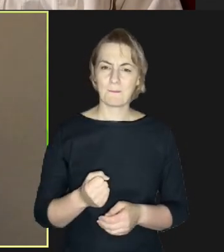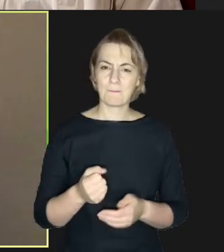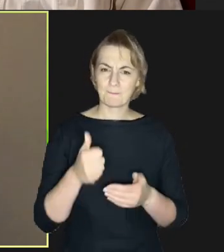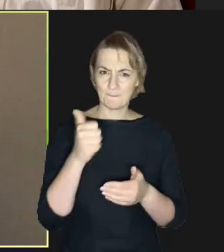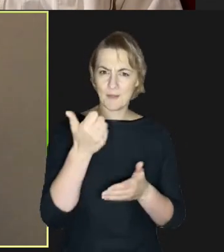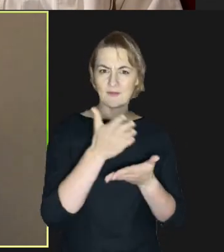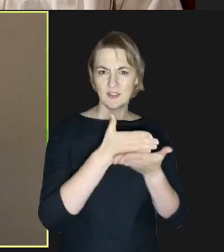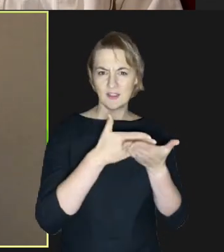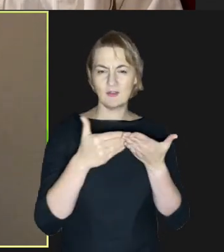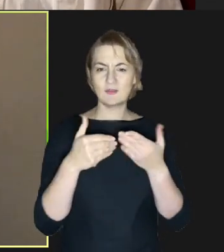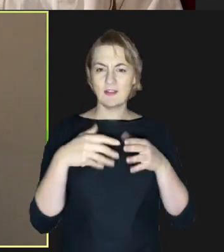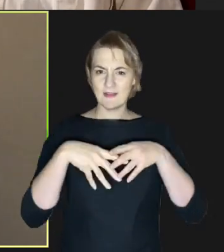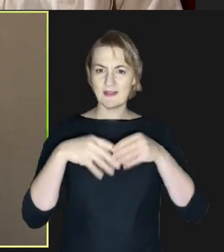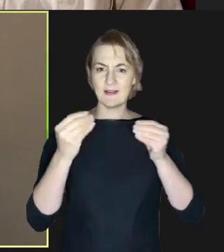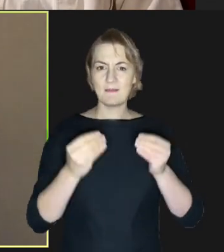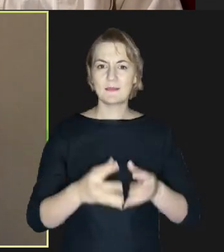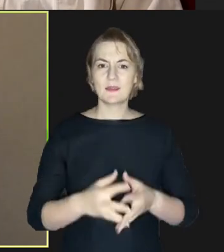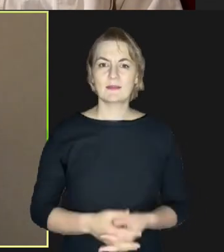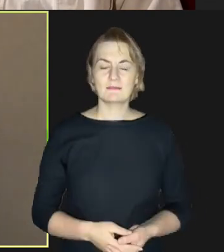ten wstęp.